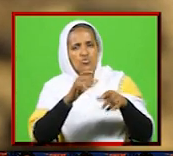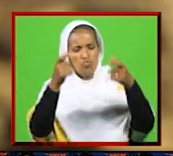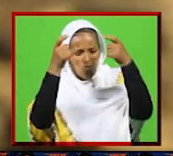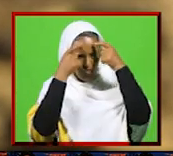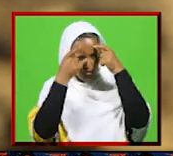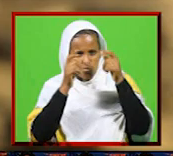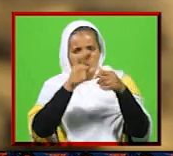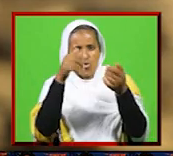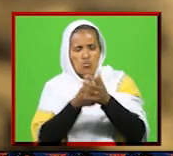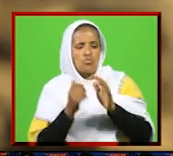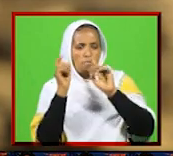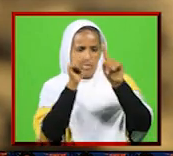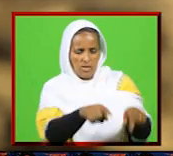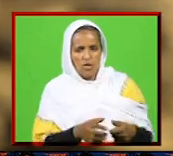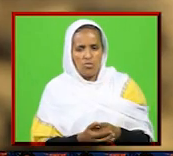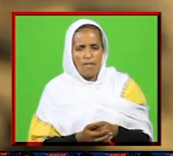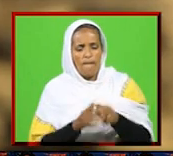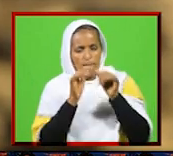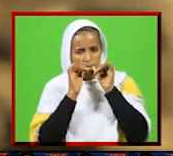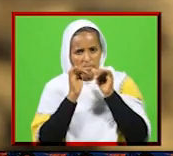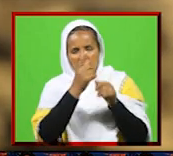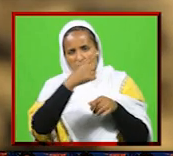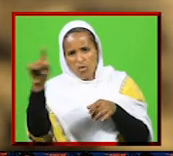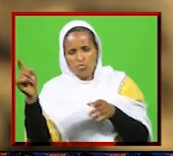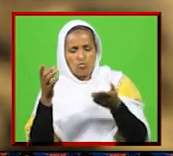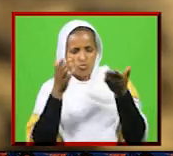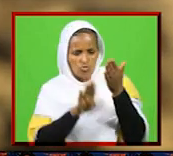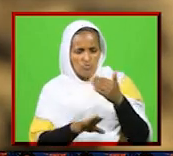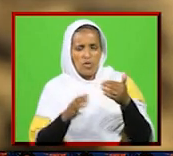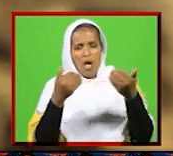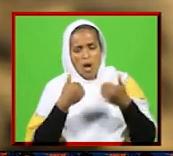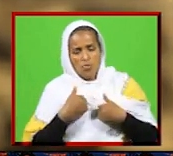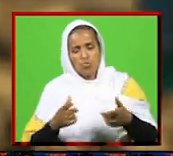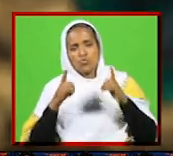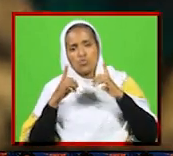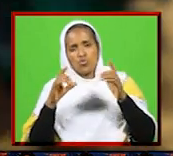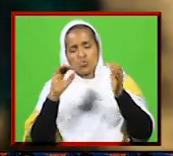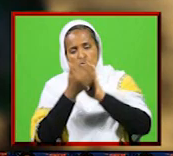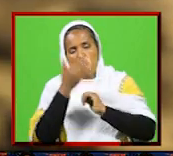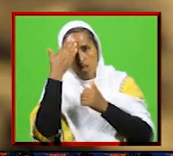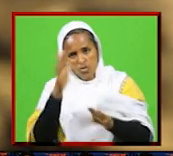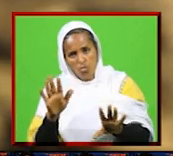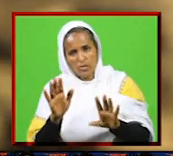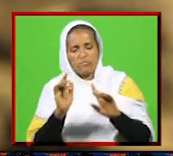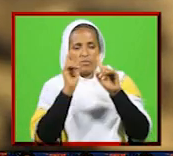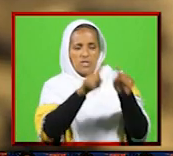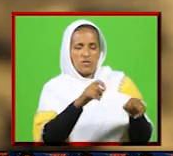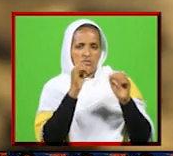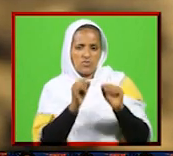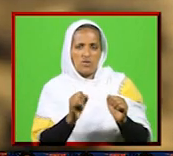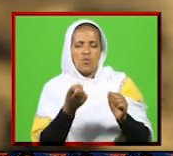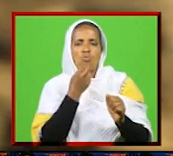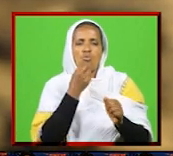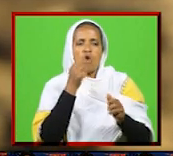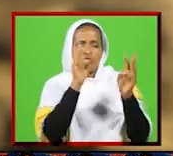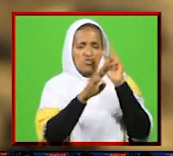አለ። ገዳሞቹ መለኩሴዎቹ ምኞቹ ሁሉም ይመጣሉ። የተባረሩትም ያሉትም የሞቱትም ሙተዋል ያሉም ይኖሩ ይሆናል